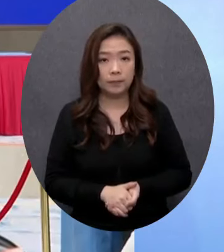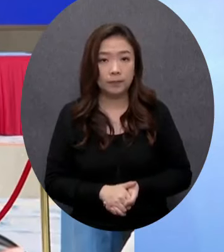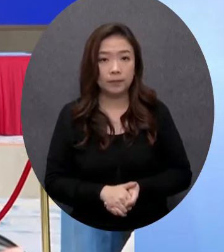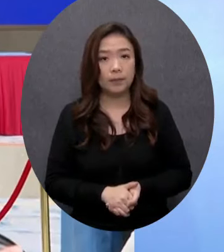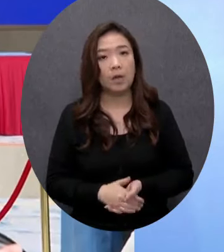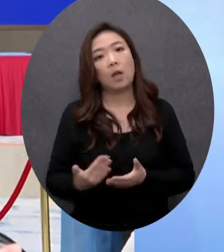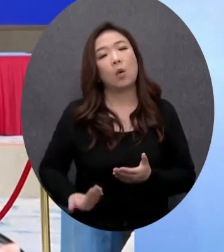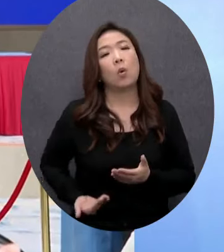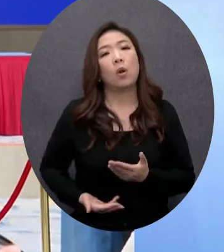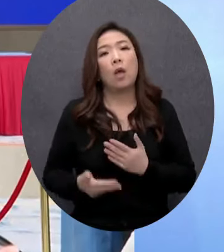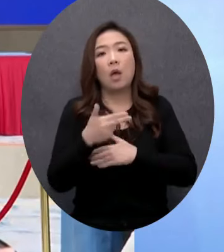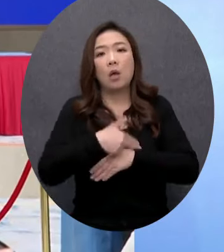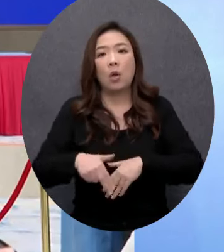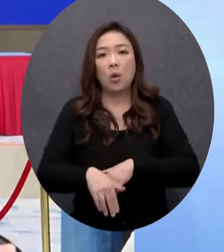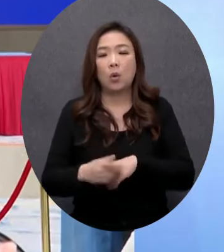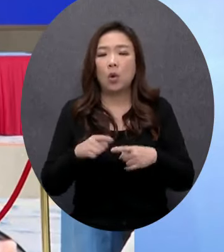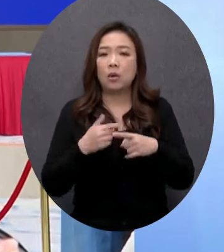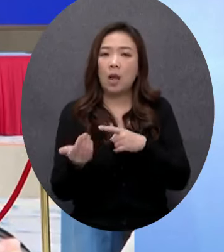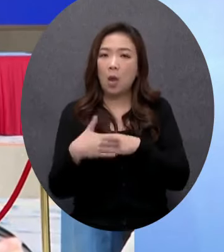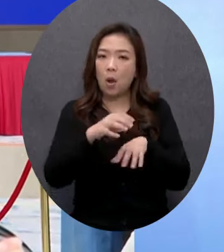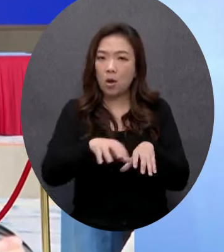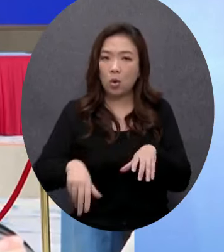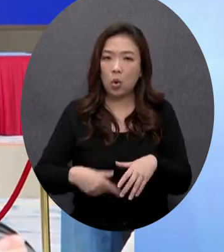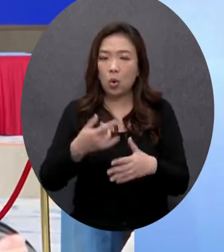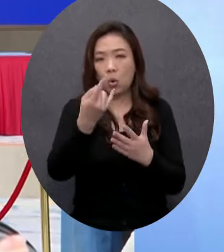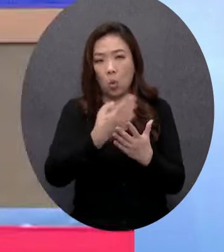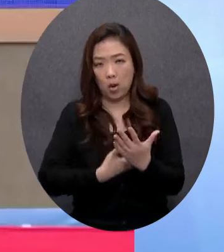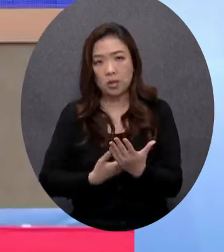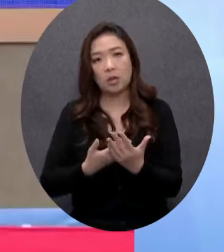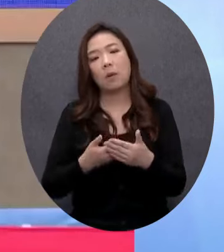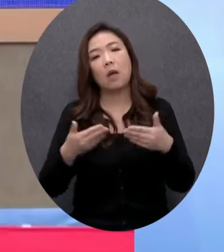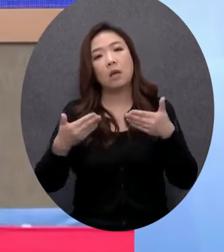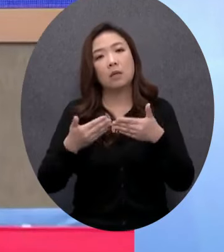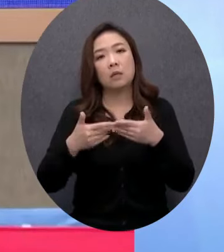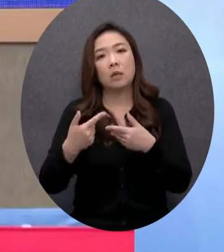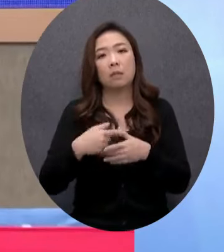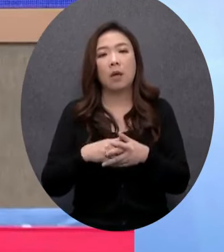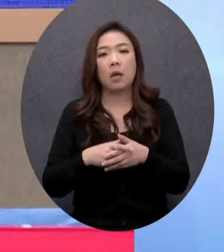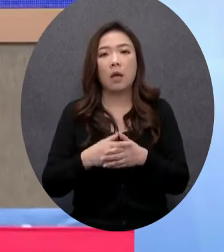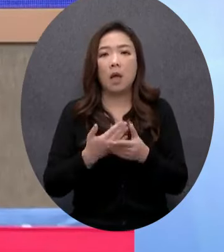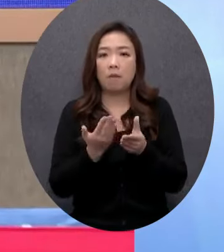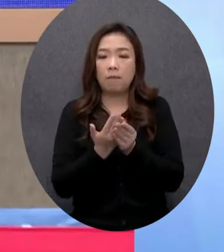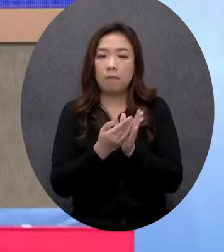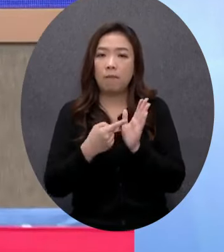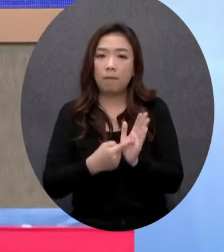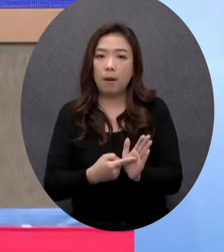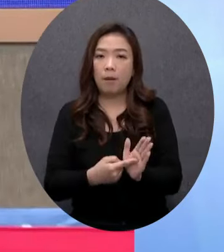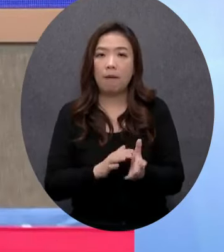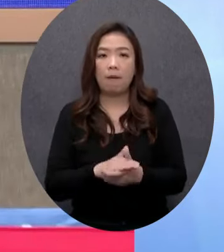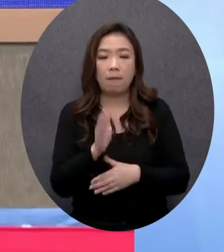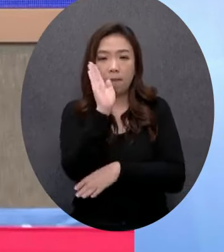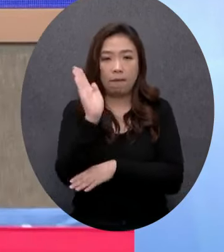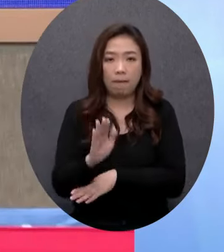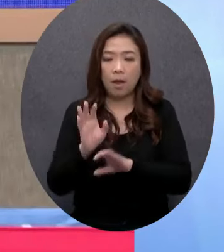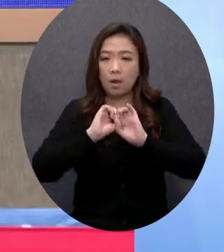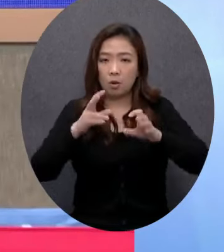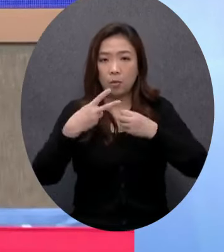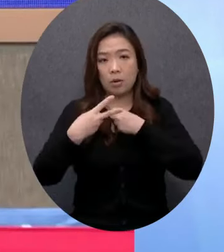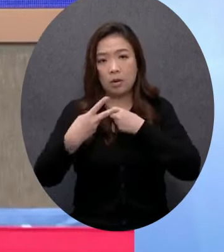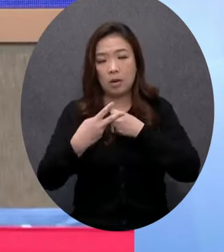广东省举行粤港澳大湾区规则衔接机制对接典型案例新闻发布会，公布第二